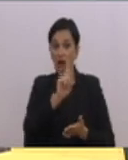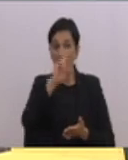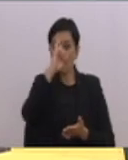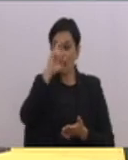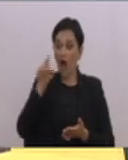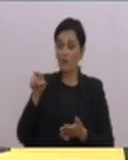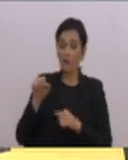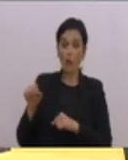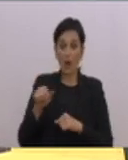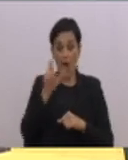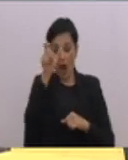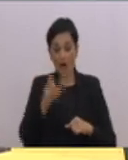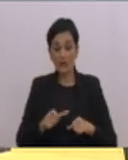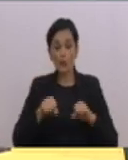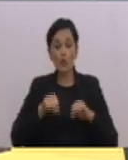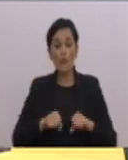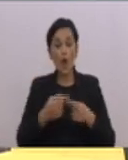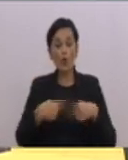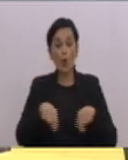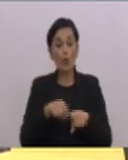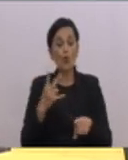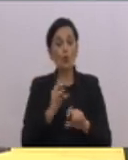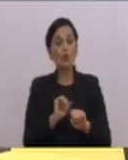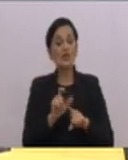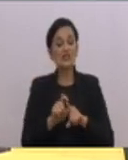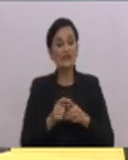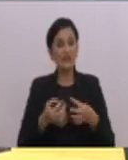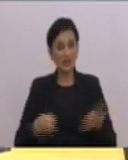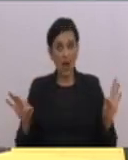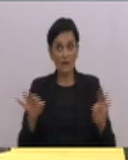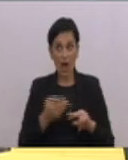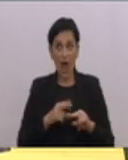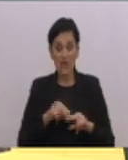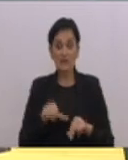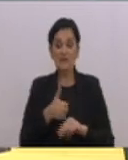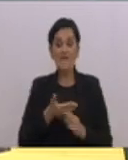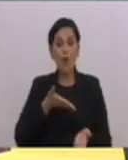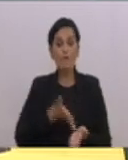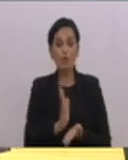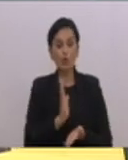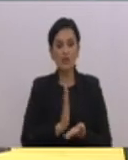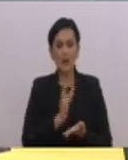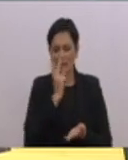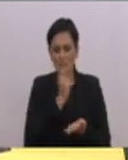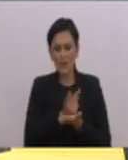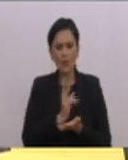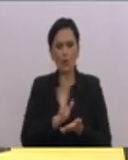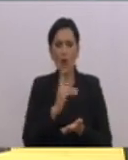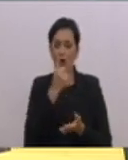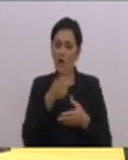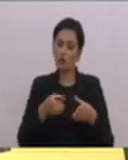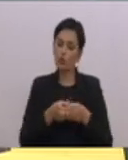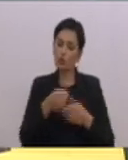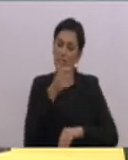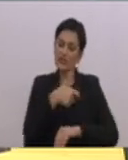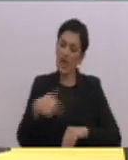გამართლება, ისევე ადამიანის უფლების კომიტეტი უნდა იცავდეს ახლა სიტყვის თავისუფლებას. ეს არის თავარი ფუნქცია. მიუხედავად იმისა, ერთი გუნდის წევრები ხარ